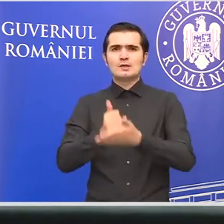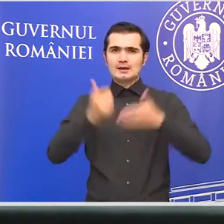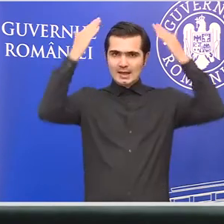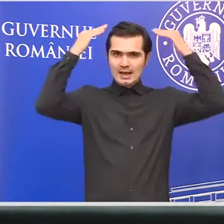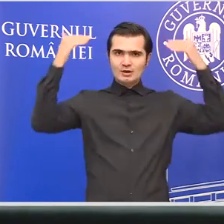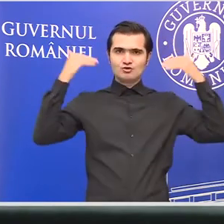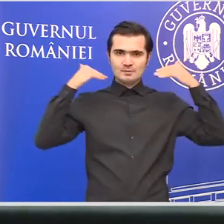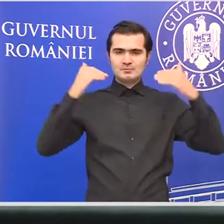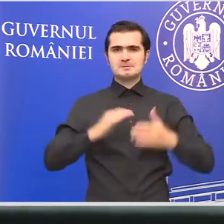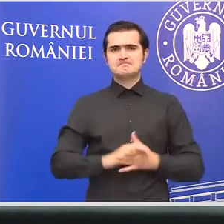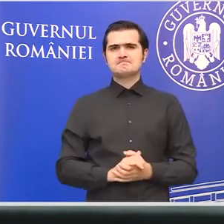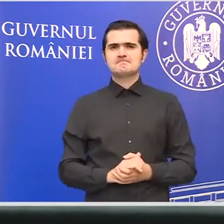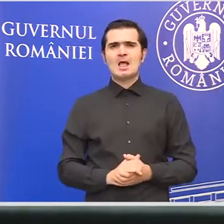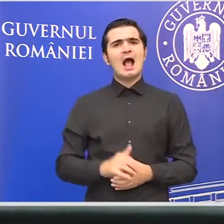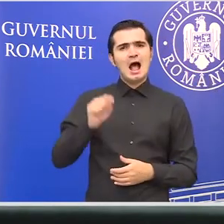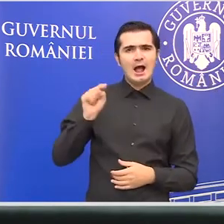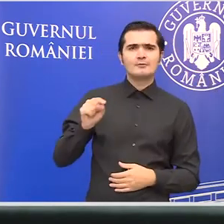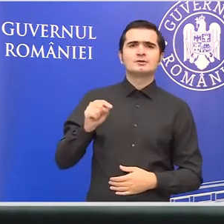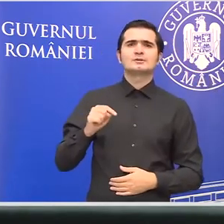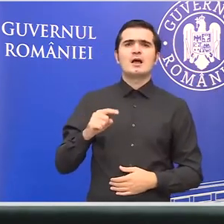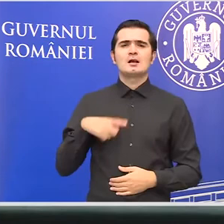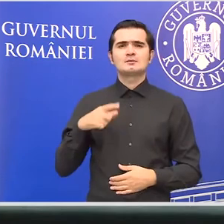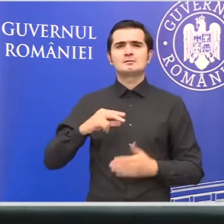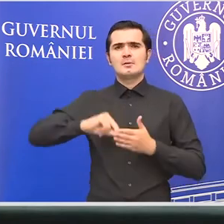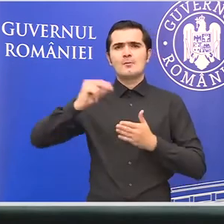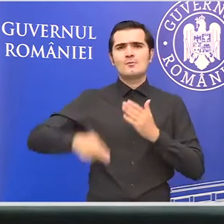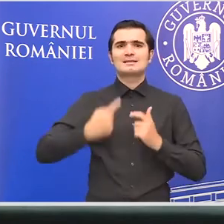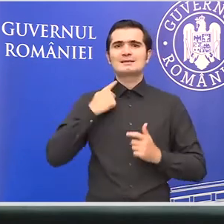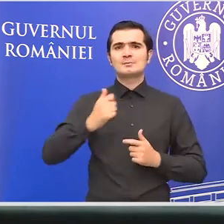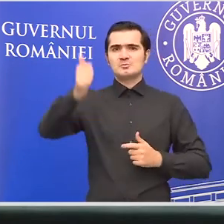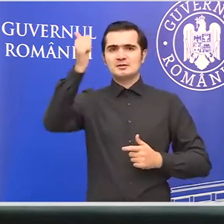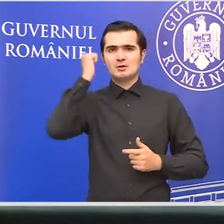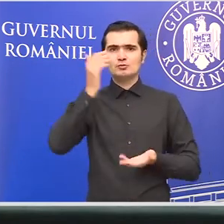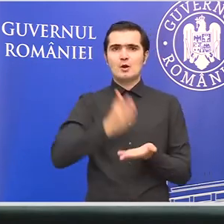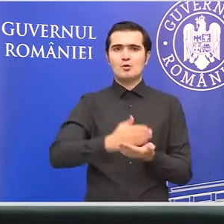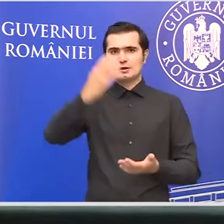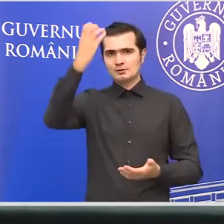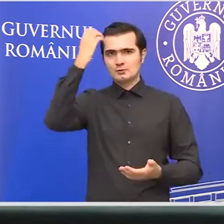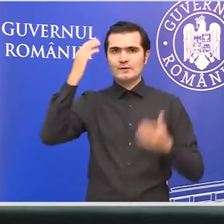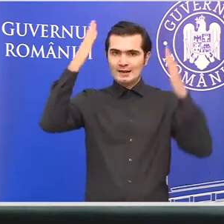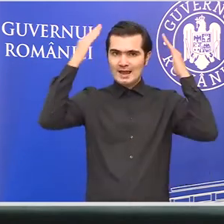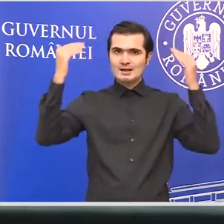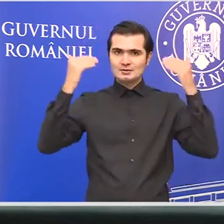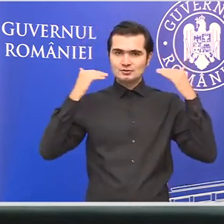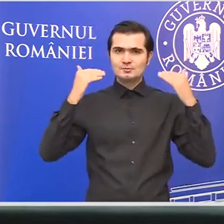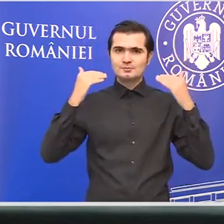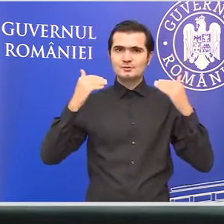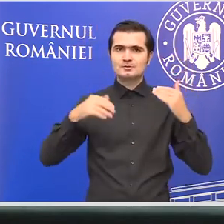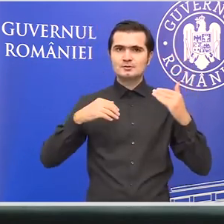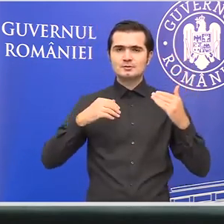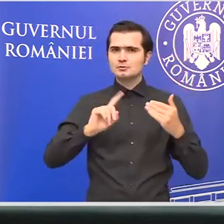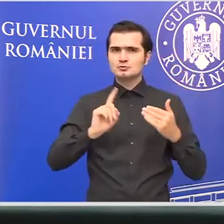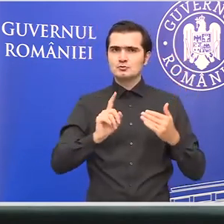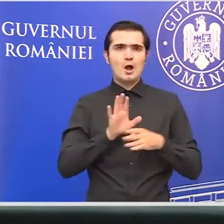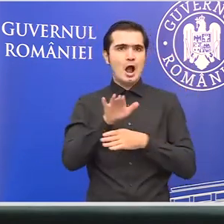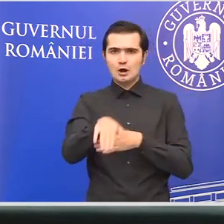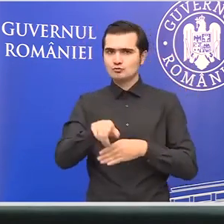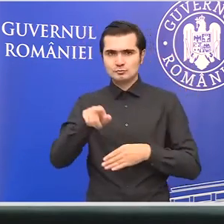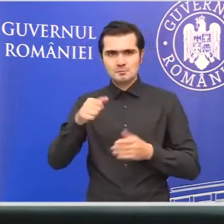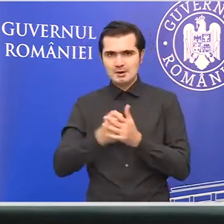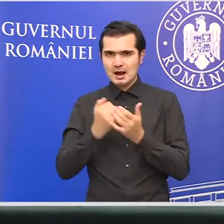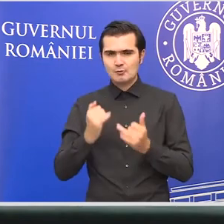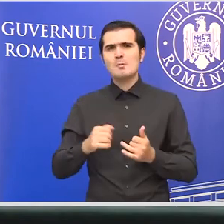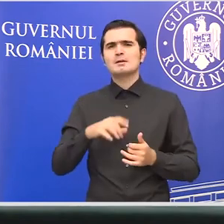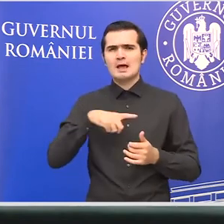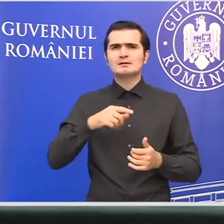Egipt, acestea au fost aprobate săptămâna trecută prin hotărâre de guvern. Egipt, care sunt în curs de plecare, vorbim